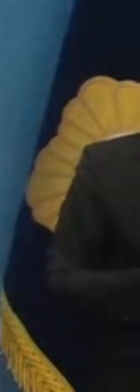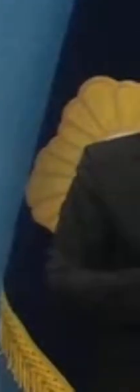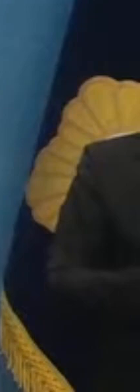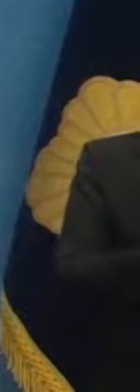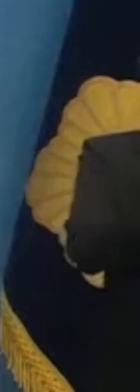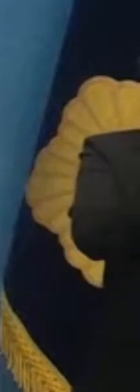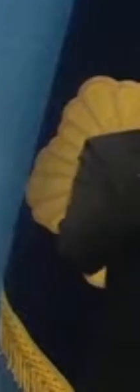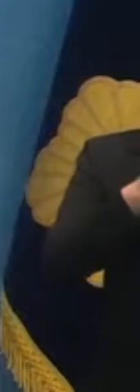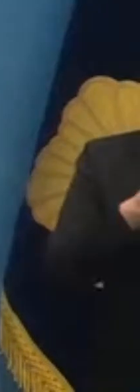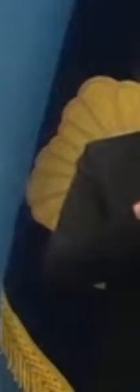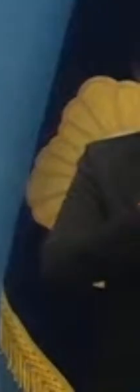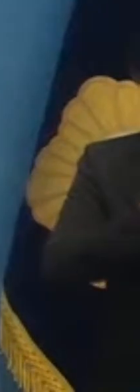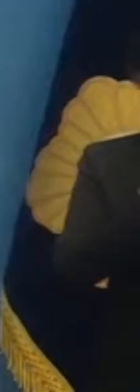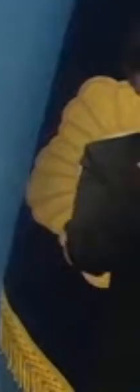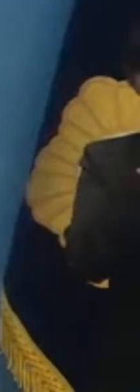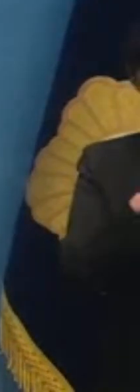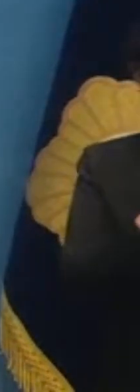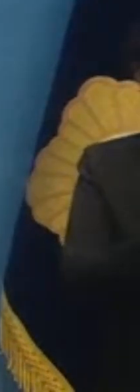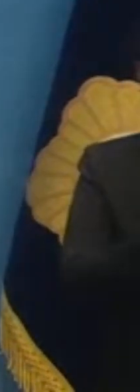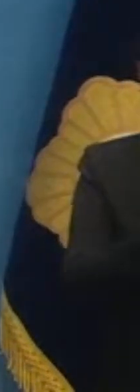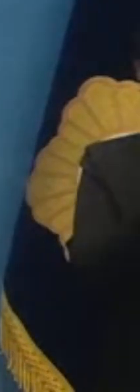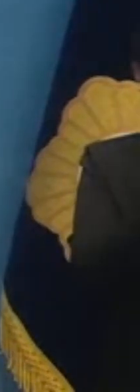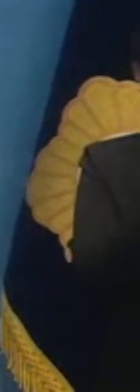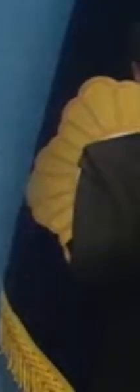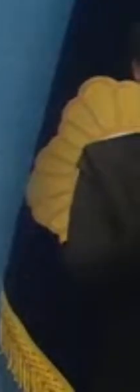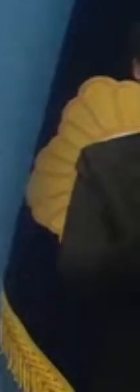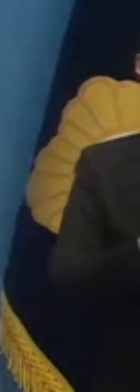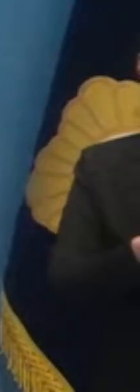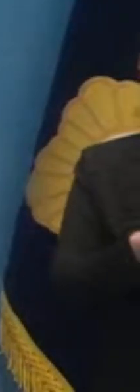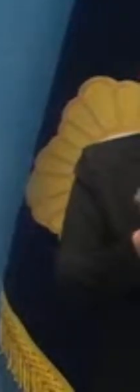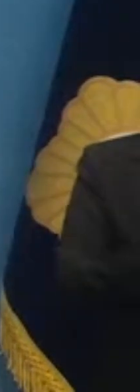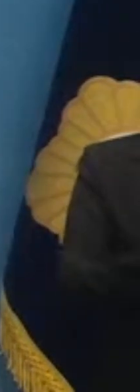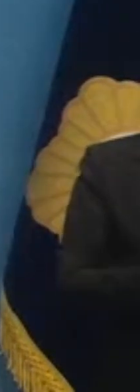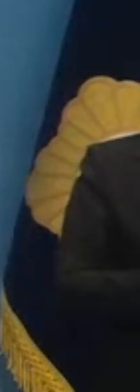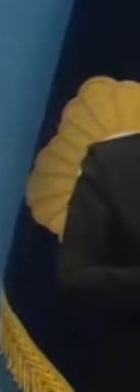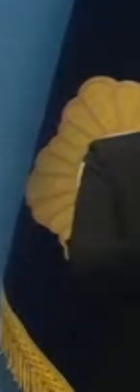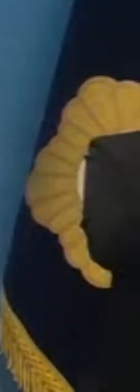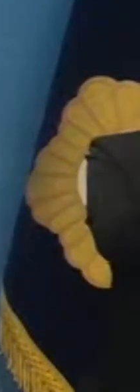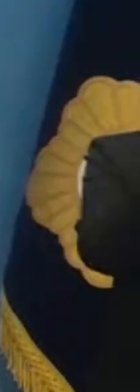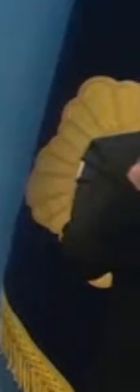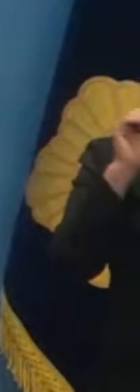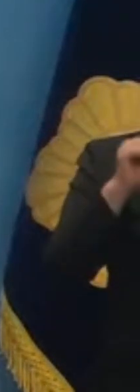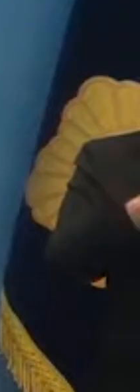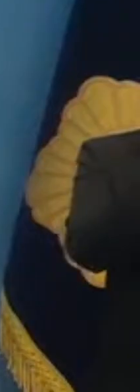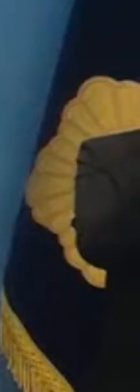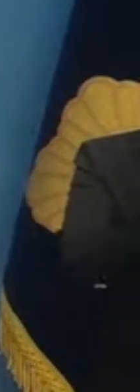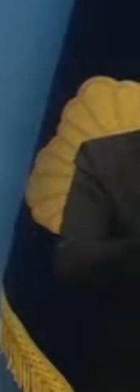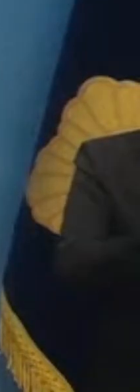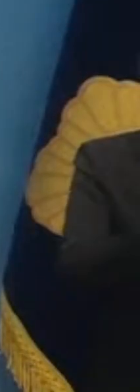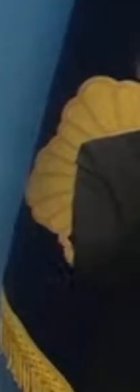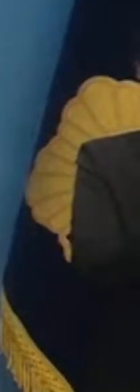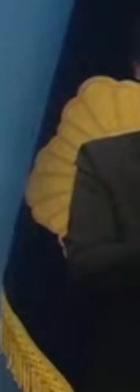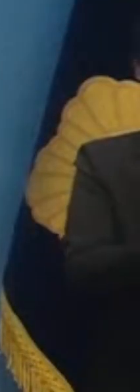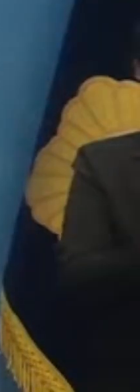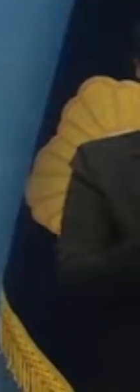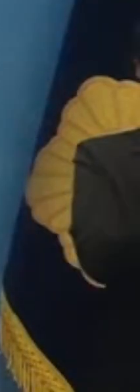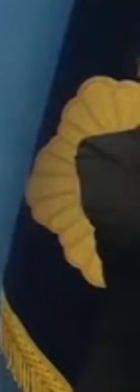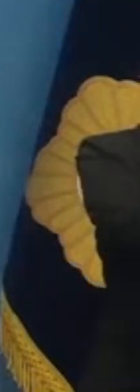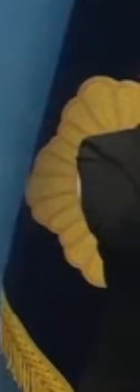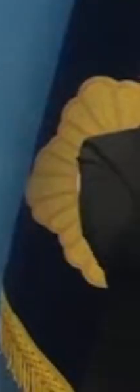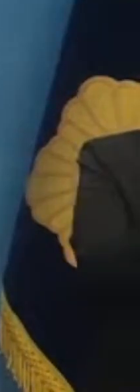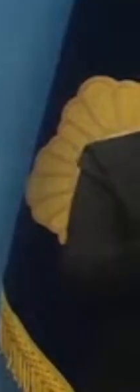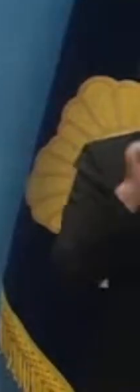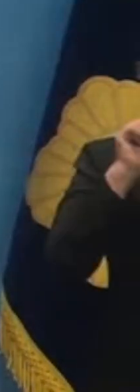조작 후 비판이 쏟아지자 계정을 비공개로 전환했습니다. SNS 글 내용 자체도 문제입니다. 이재명 후보는